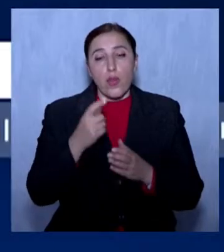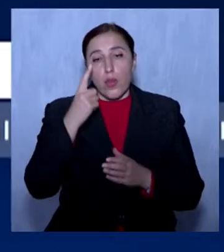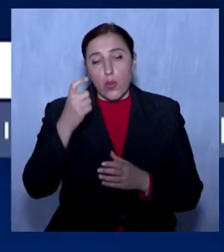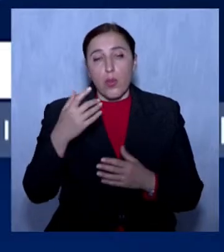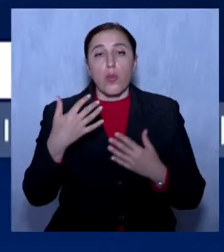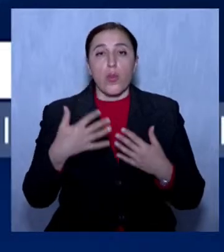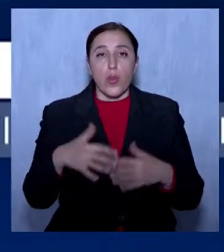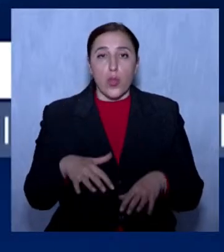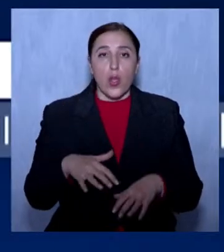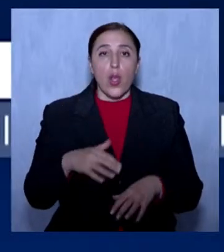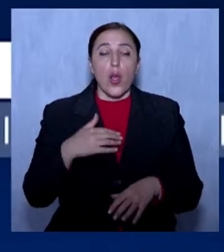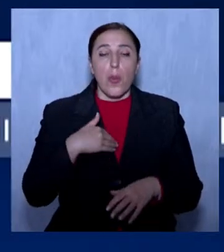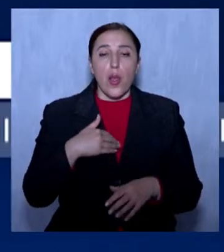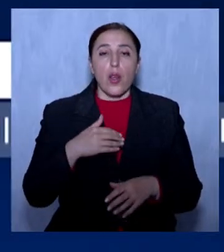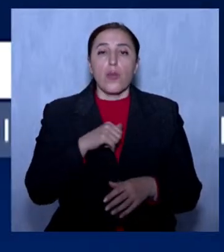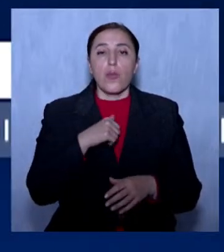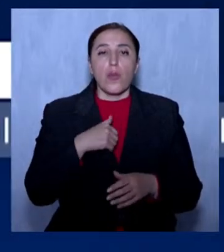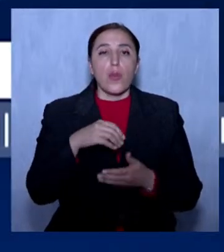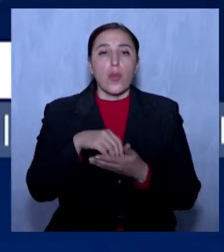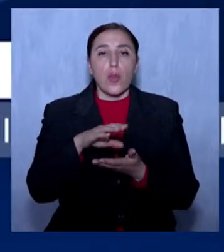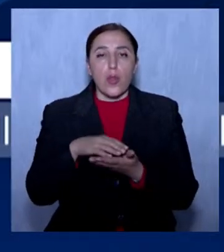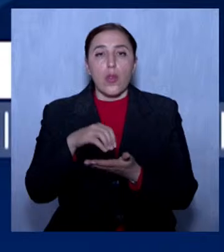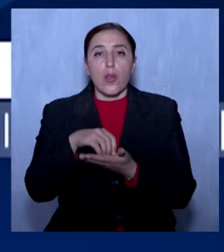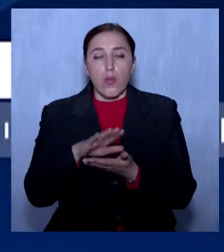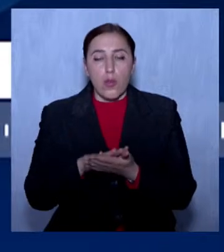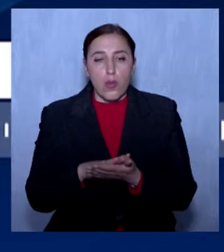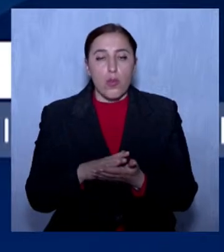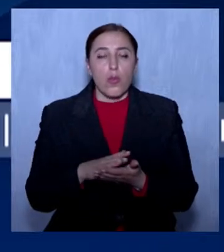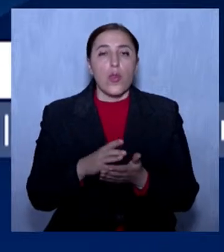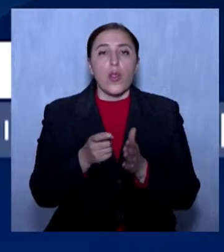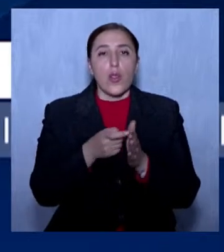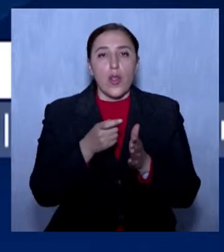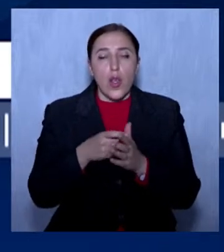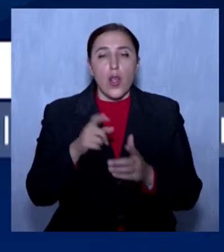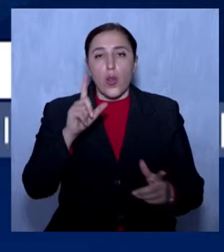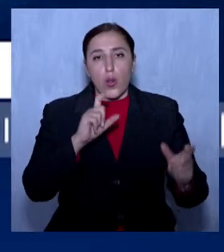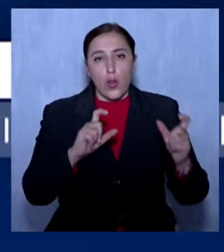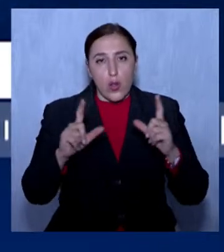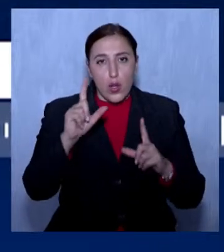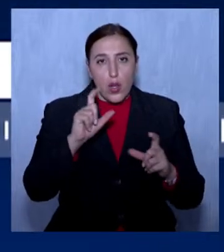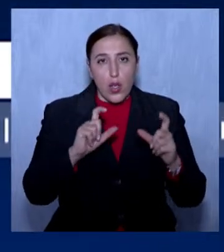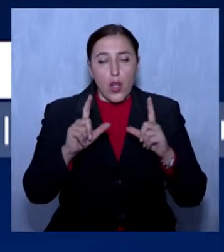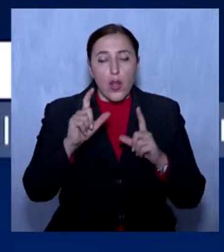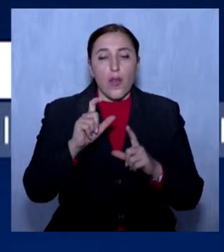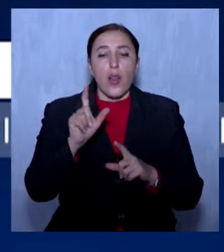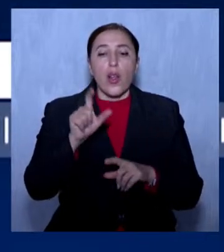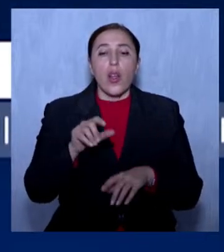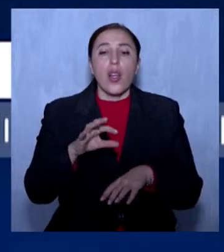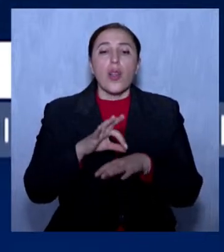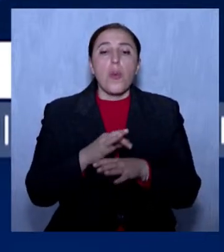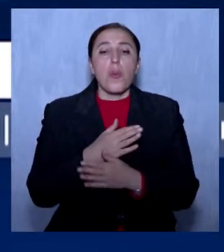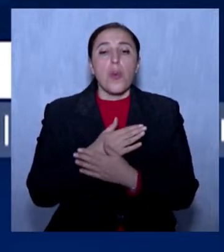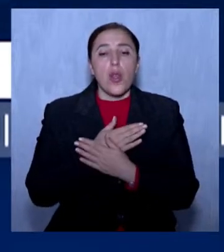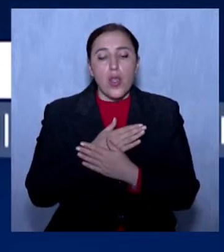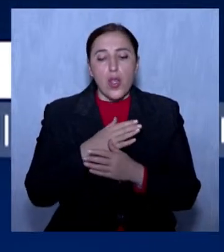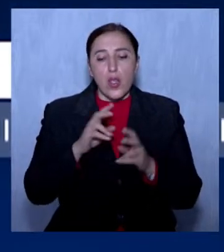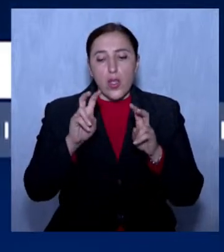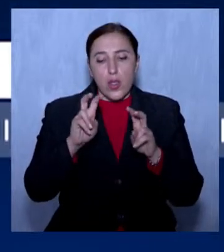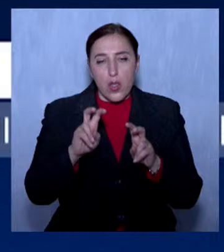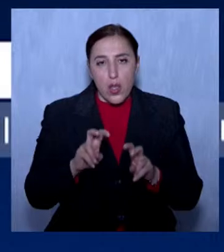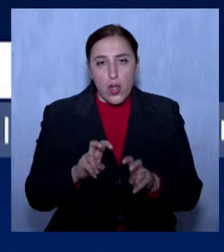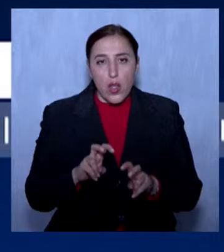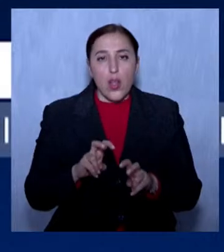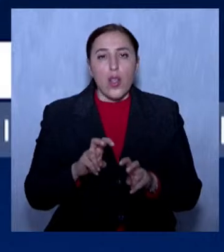աշխատանքը հետեւյալն է, մենք հավաքագրել ենք տեղեկությունները, լուսանկարները, դիակի ծնության